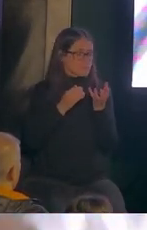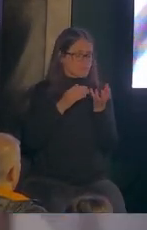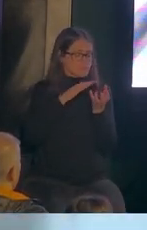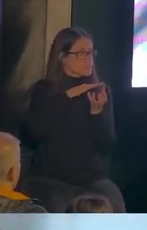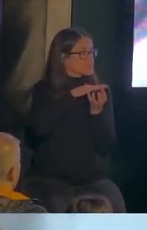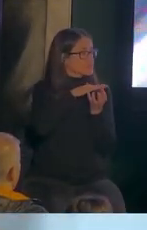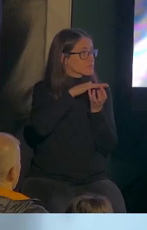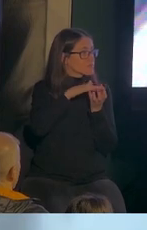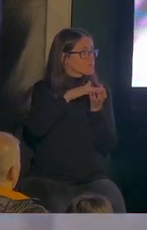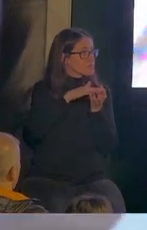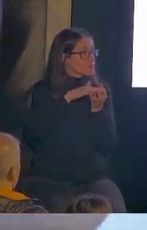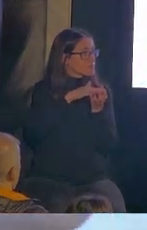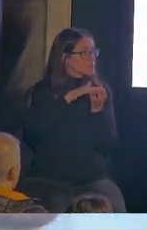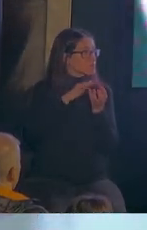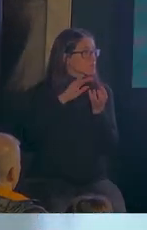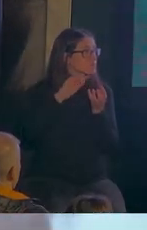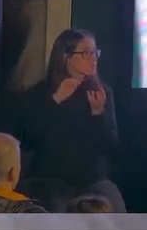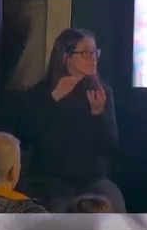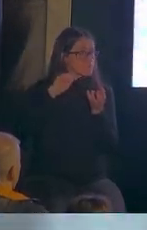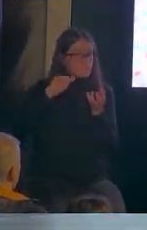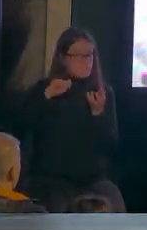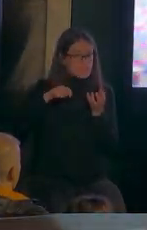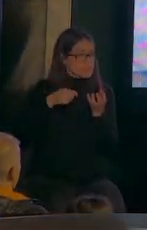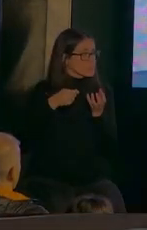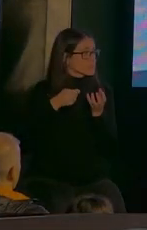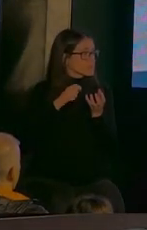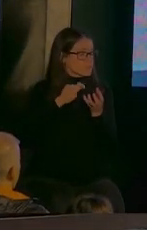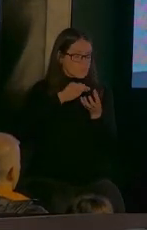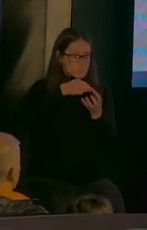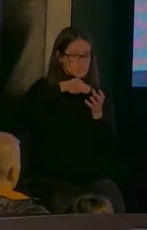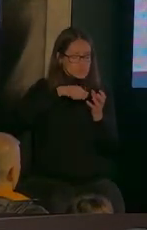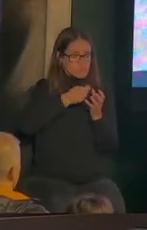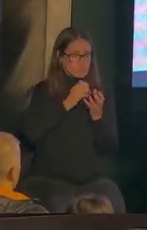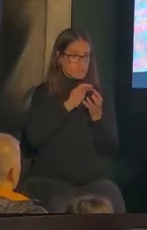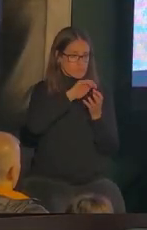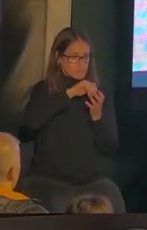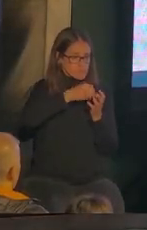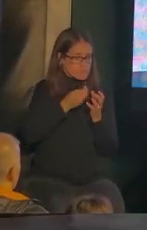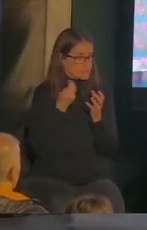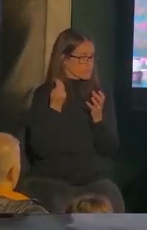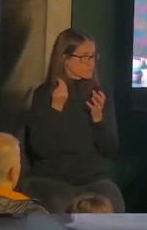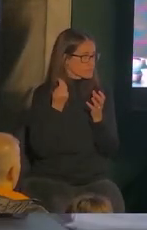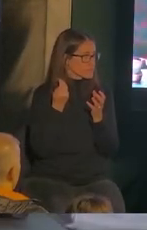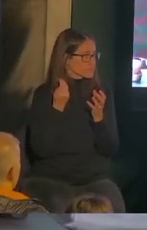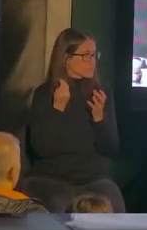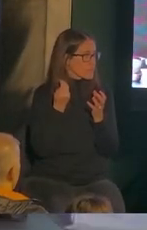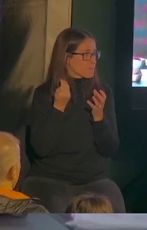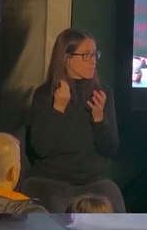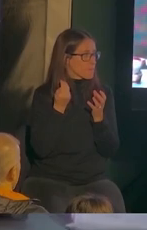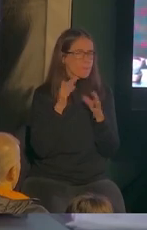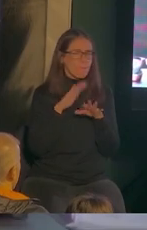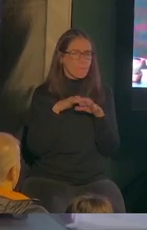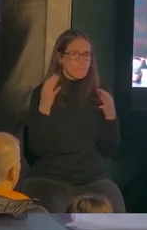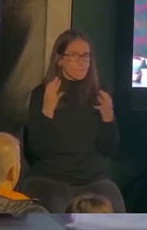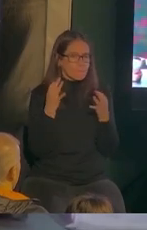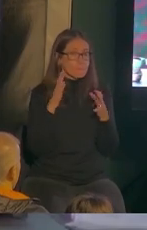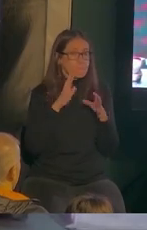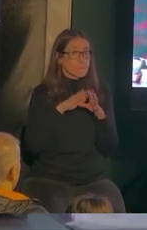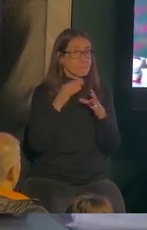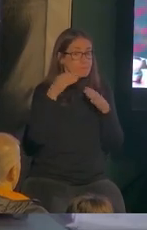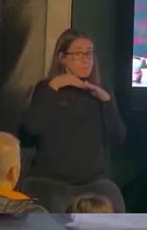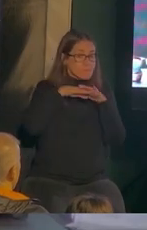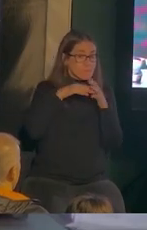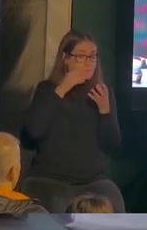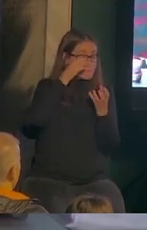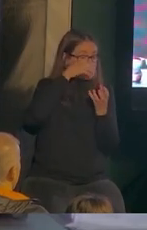important, i després amb una cullera parisien la buido. La buido per què? Perquè després al seu interior el que faig